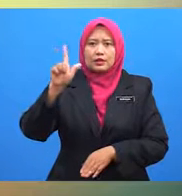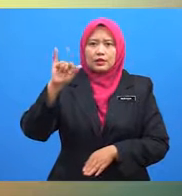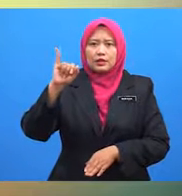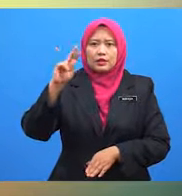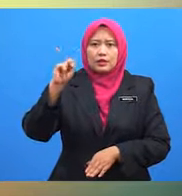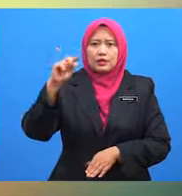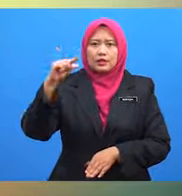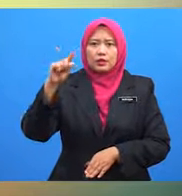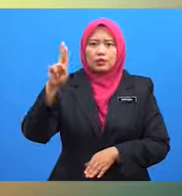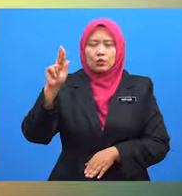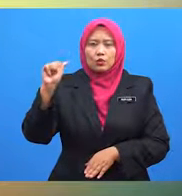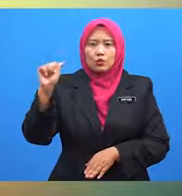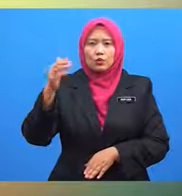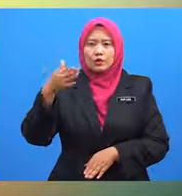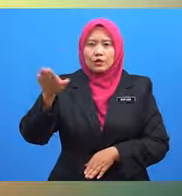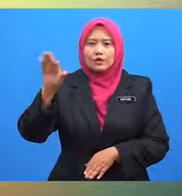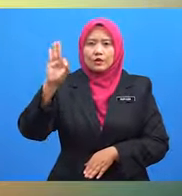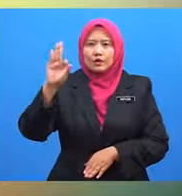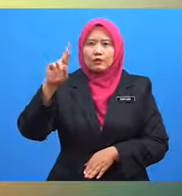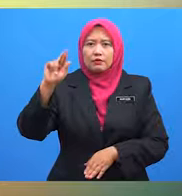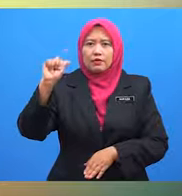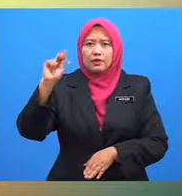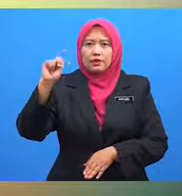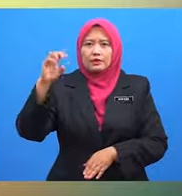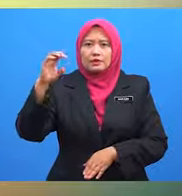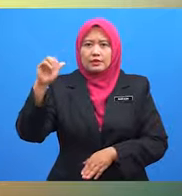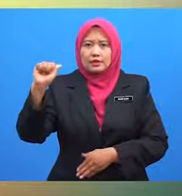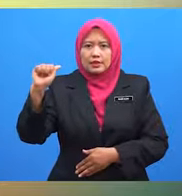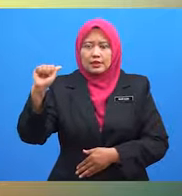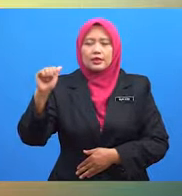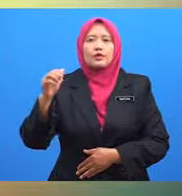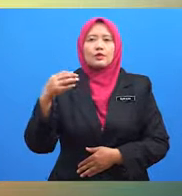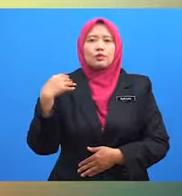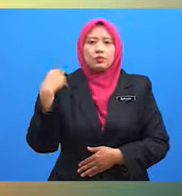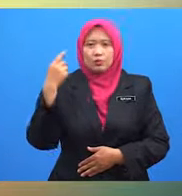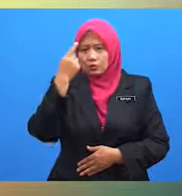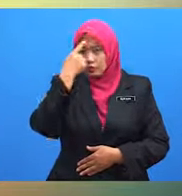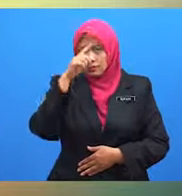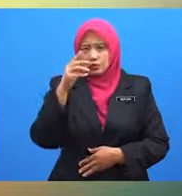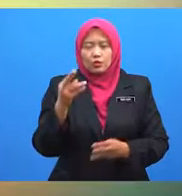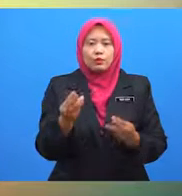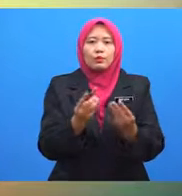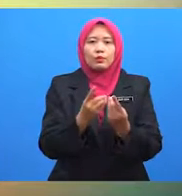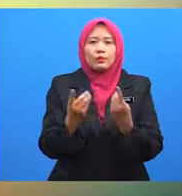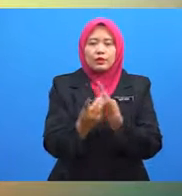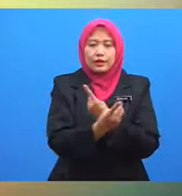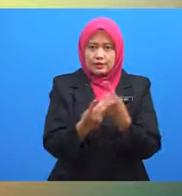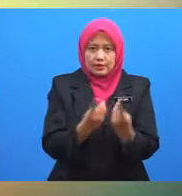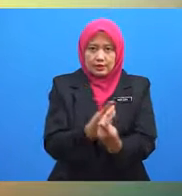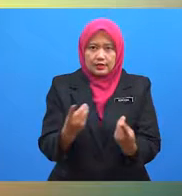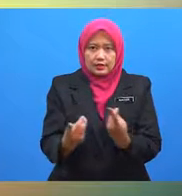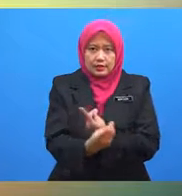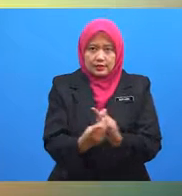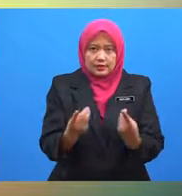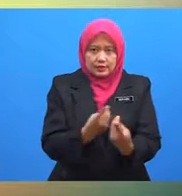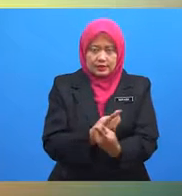telah melalui beberapa tahap. Baiklah pelajar sekalian, cikgu akan teruskan pembelajaran